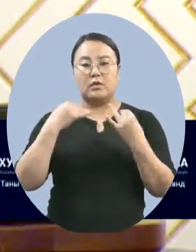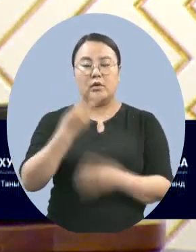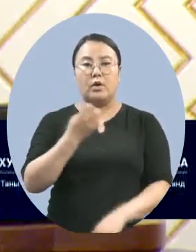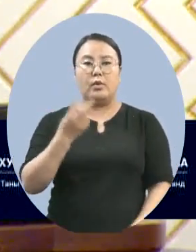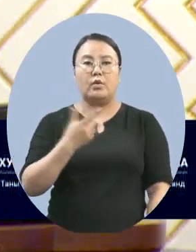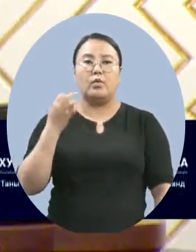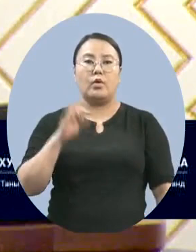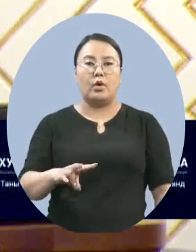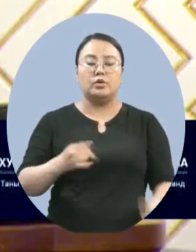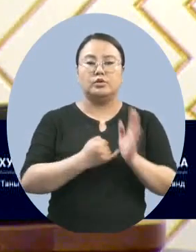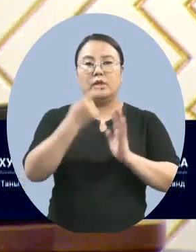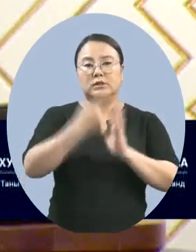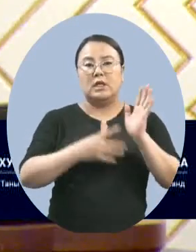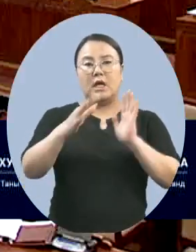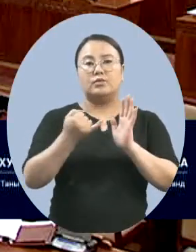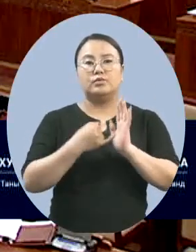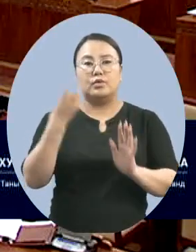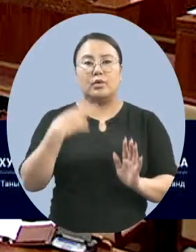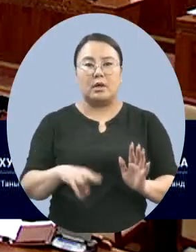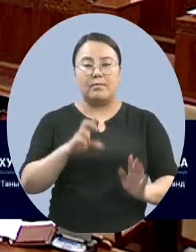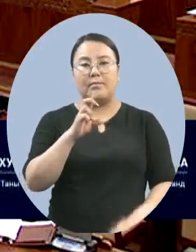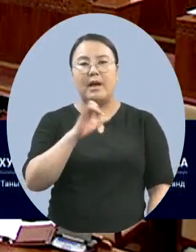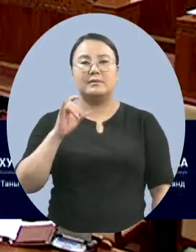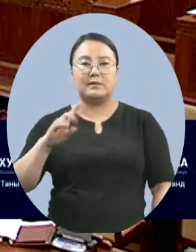Хурл 2023 оны 6 дугаар сарын